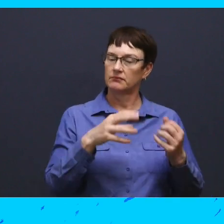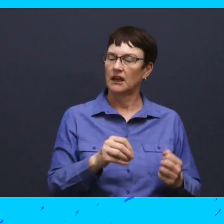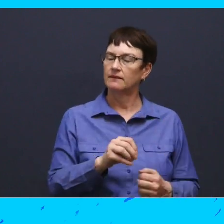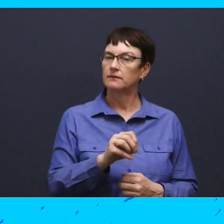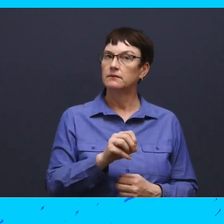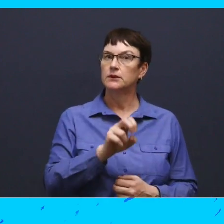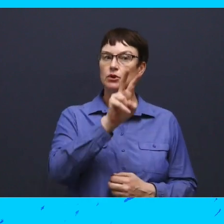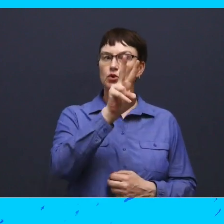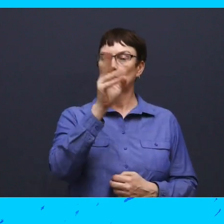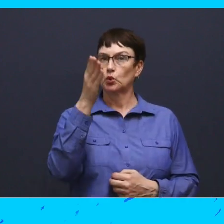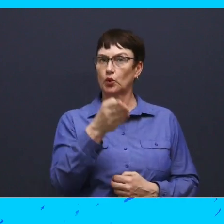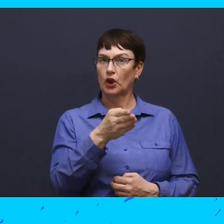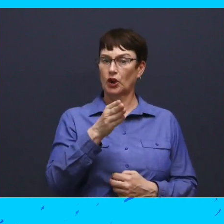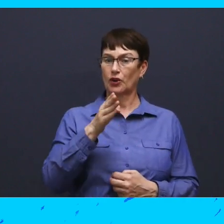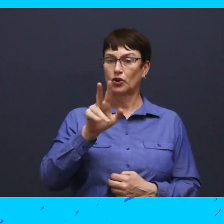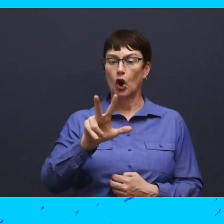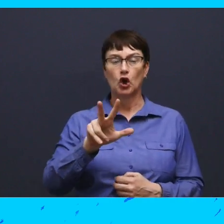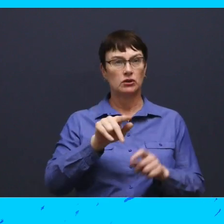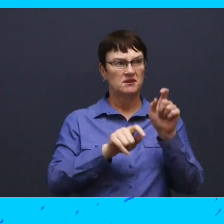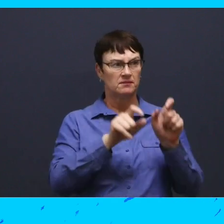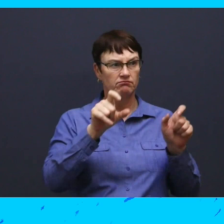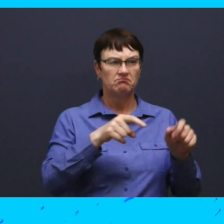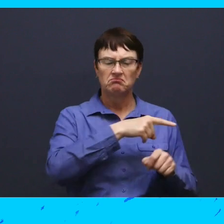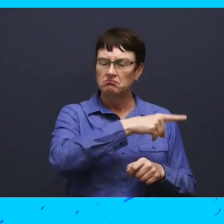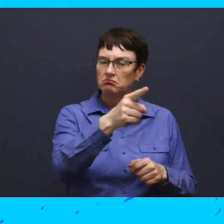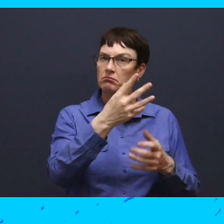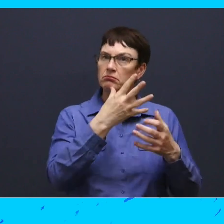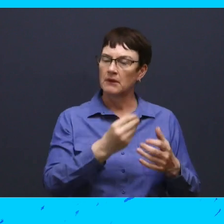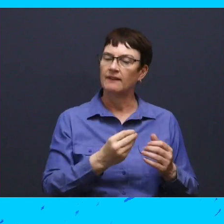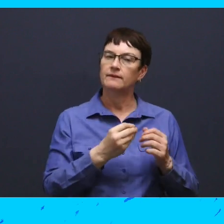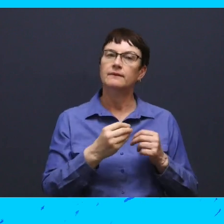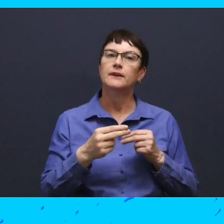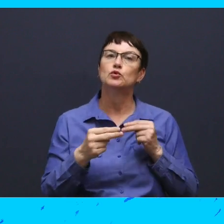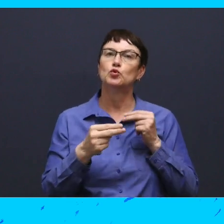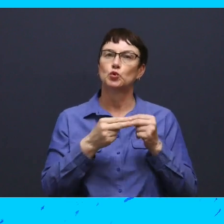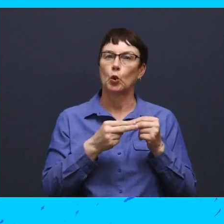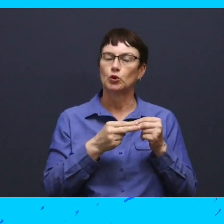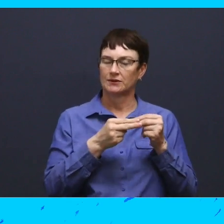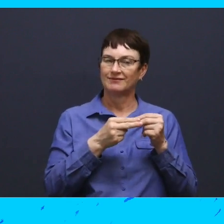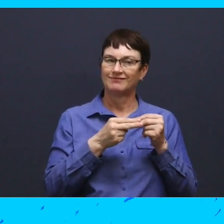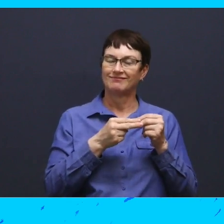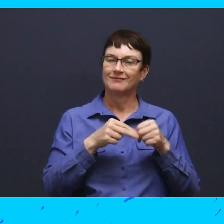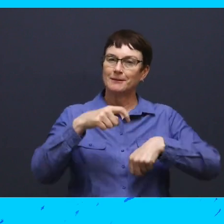condoms et donc des méthodes plutôt traditionnelles.